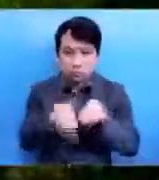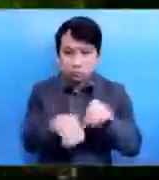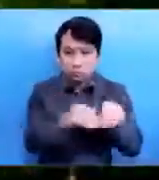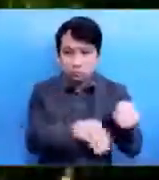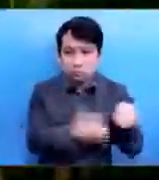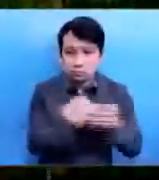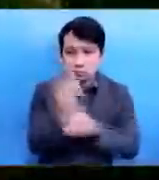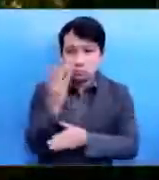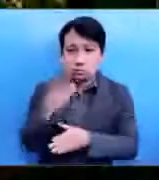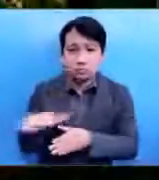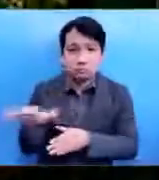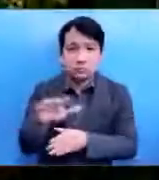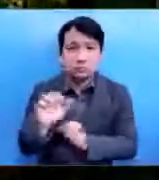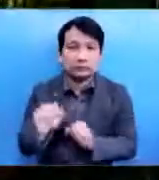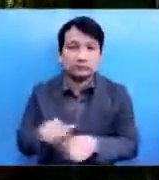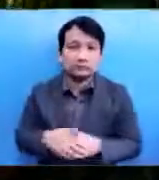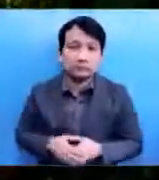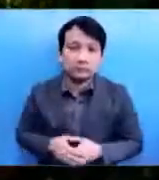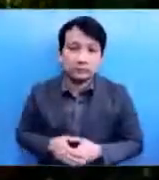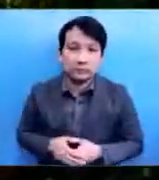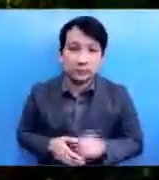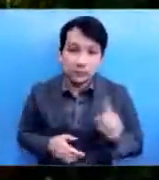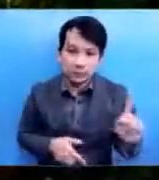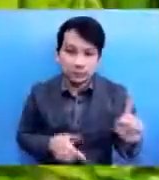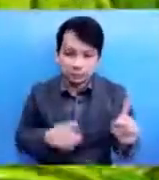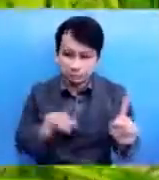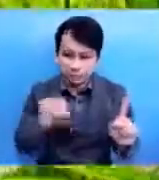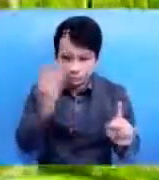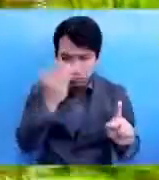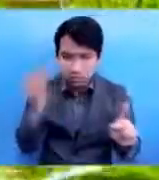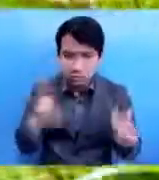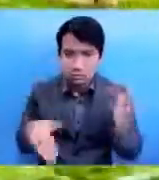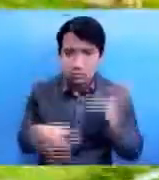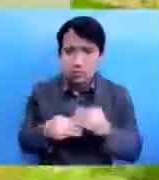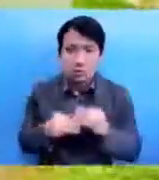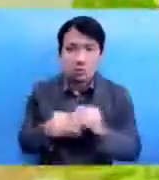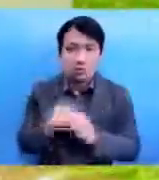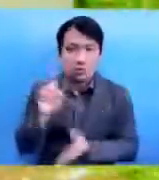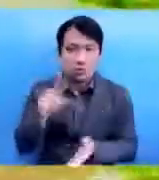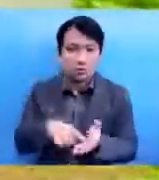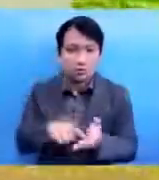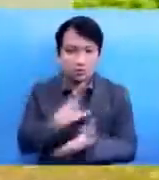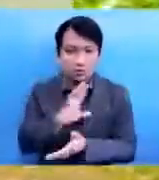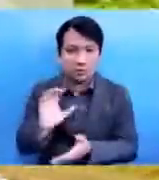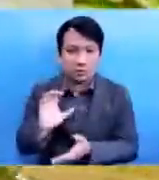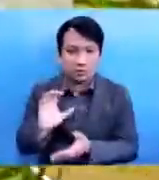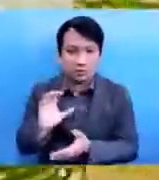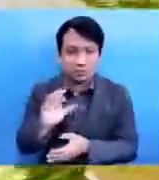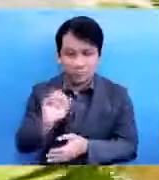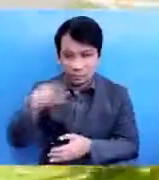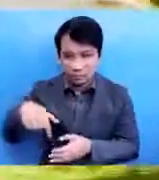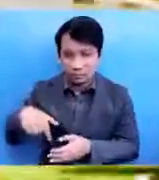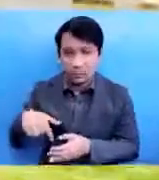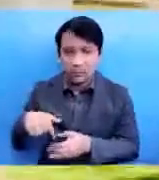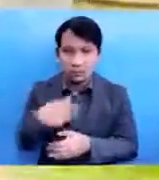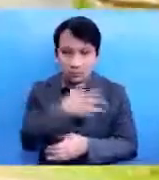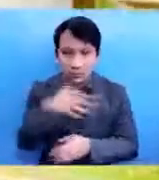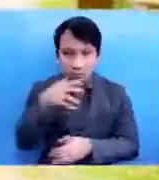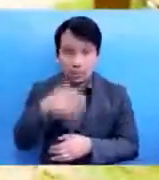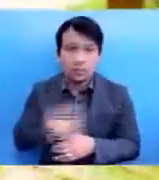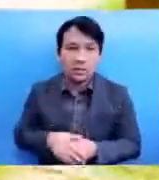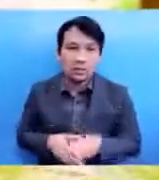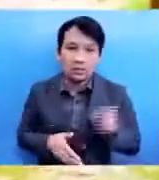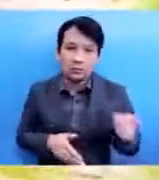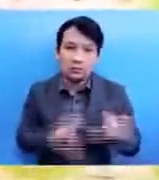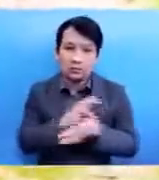uusbong? Sa itong 2020 lang itinayo ang halos 1,500 square meters na farm. The pandemic